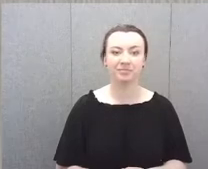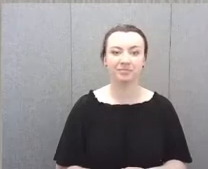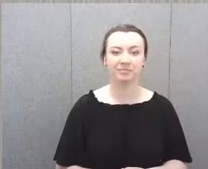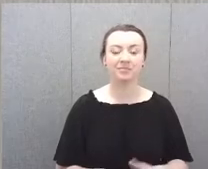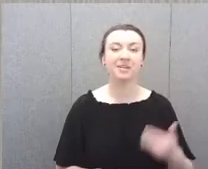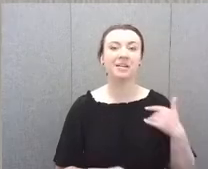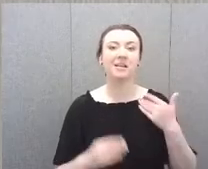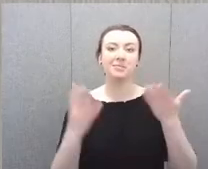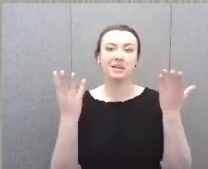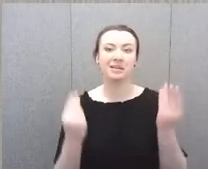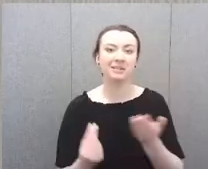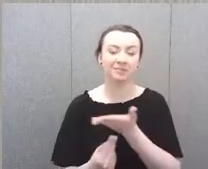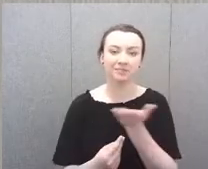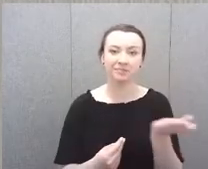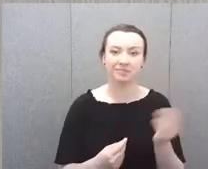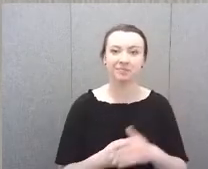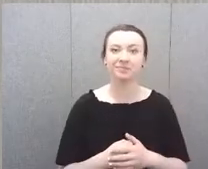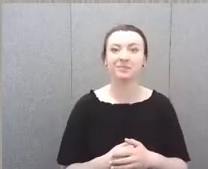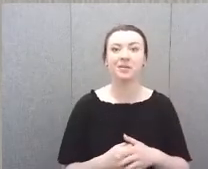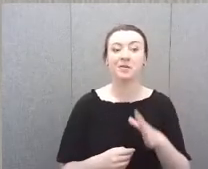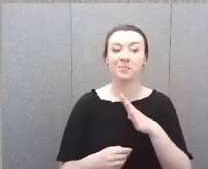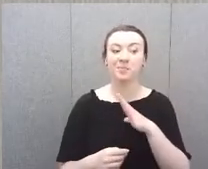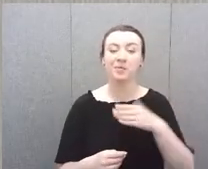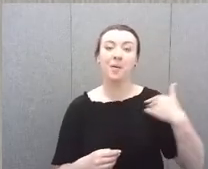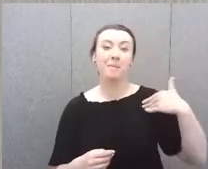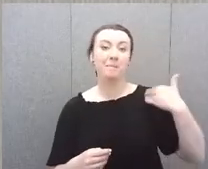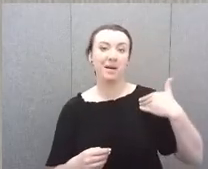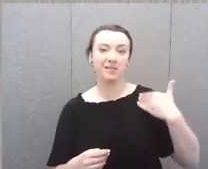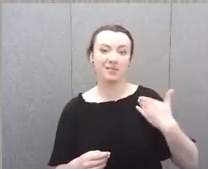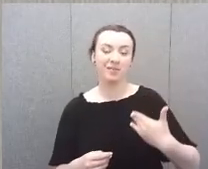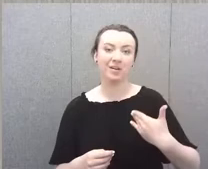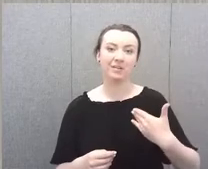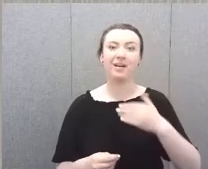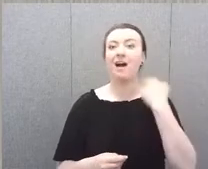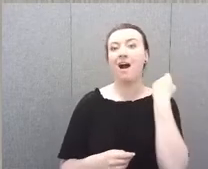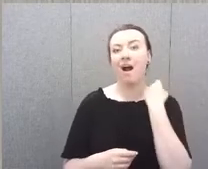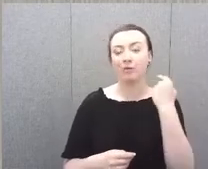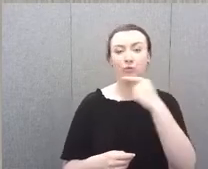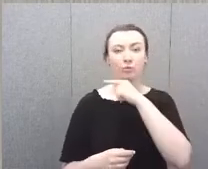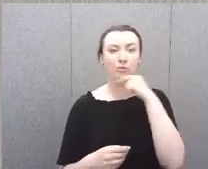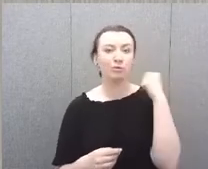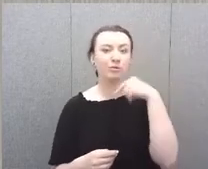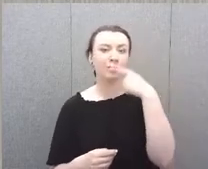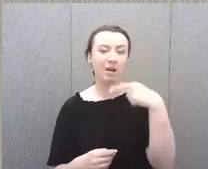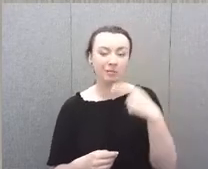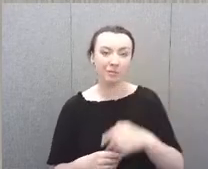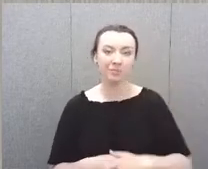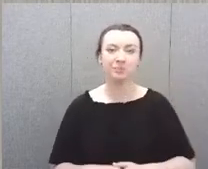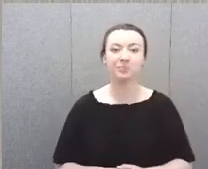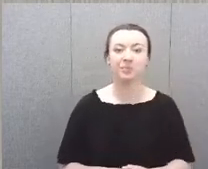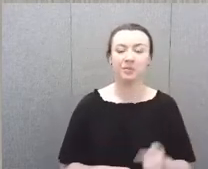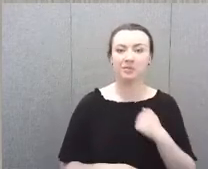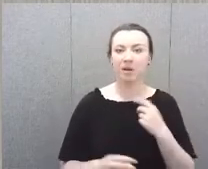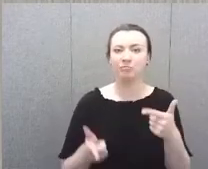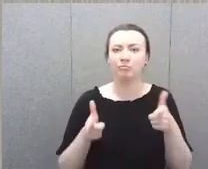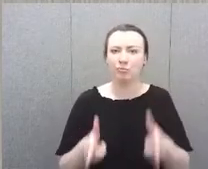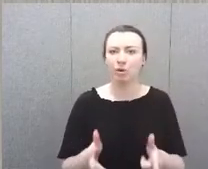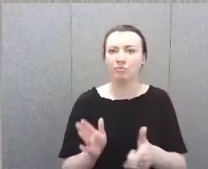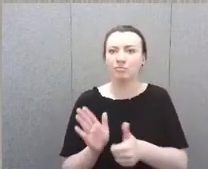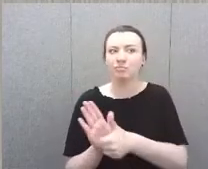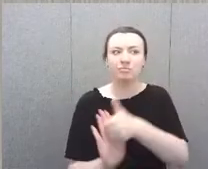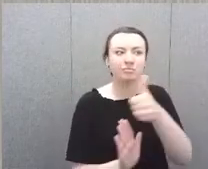конференции. Чувствую очень большую привилегию находиться среди вас сегодня во время форума. Я хотела